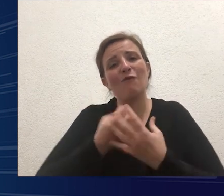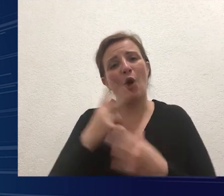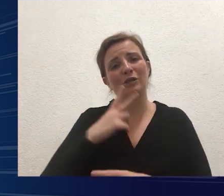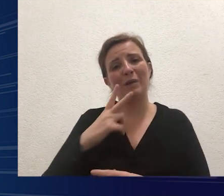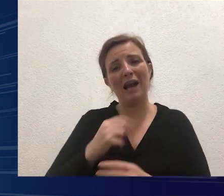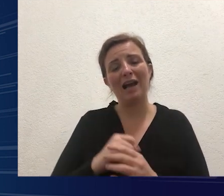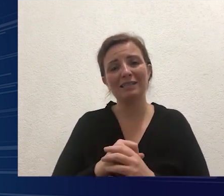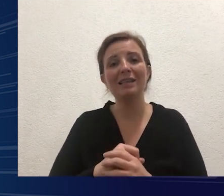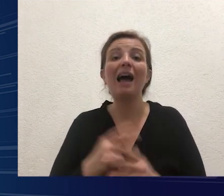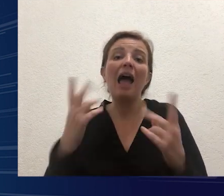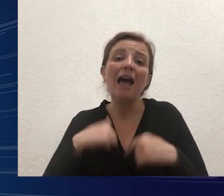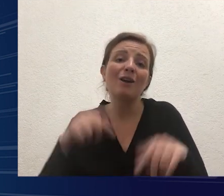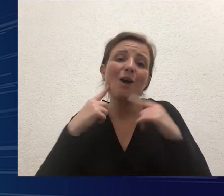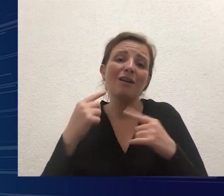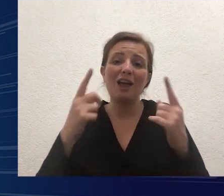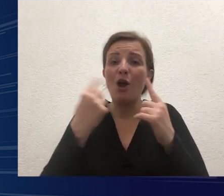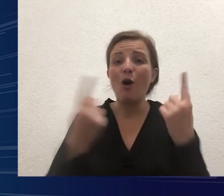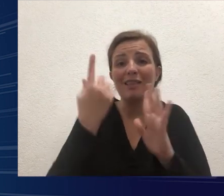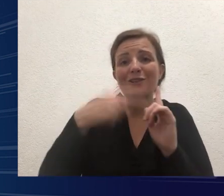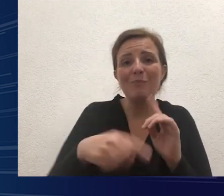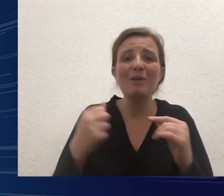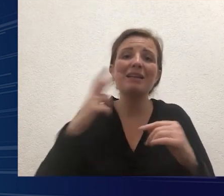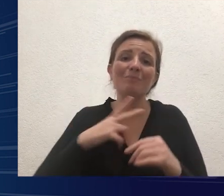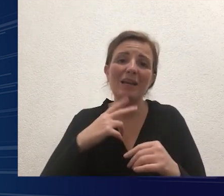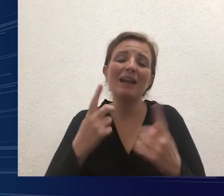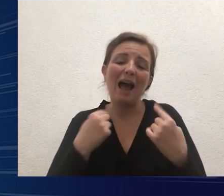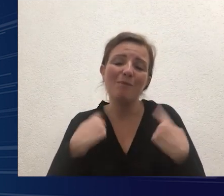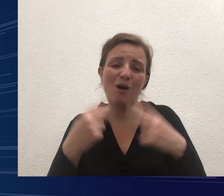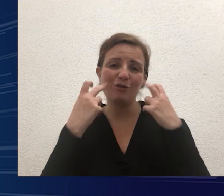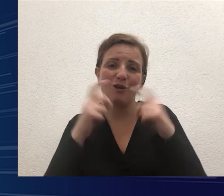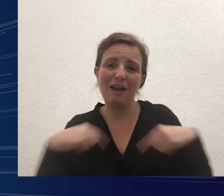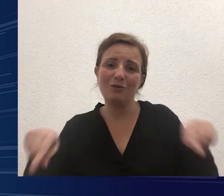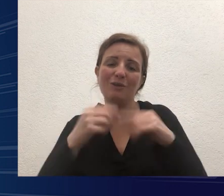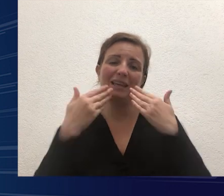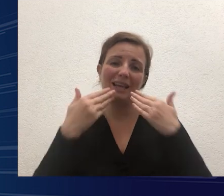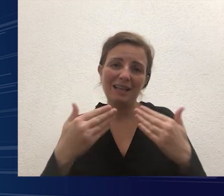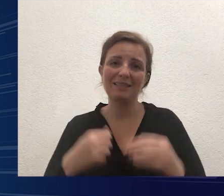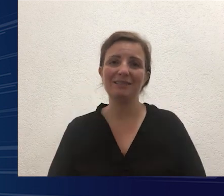ed è in questo contesto che speriamo di muoverci queste ricerche grazie